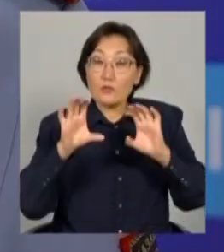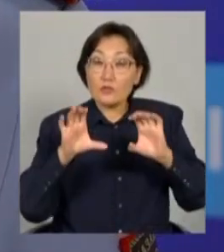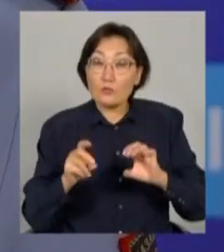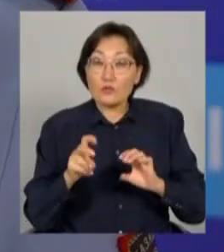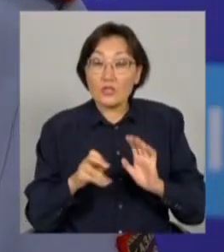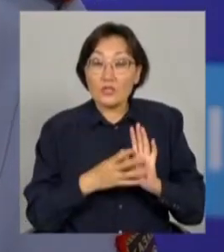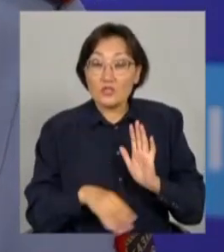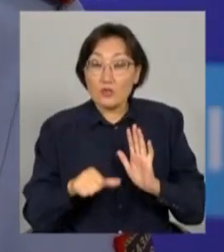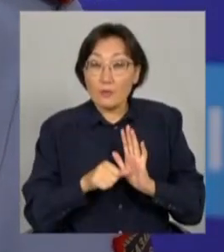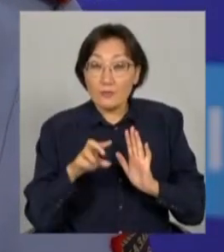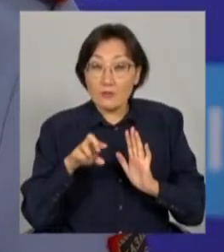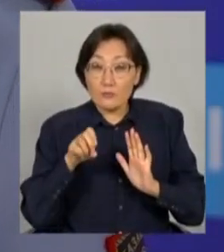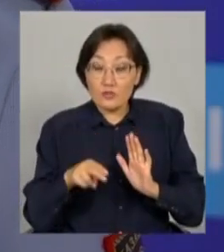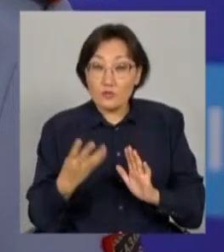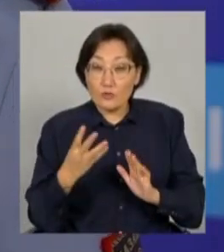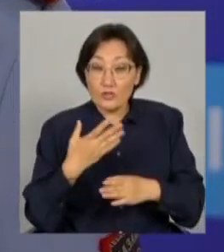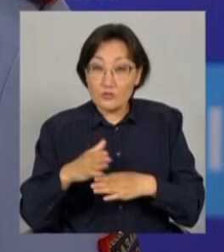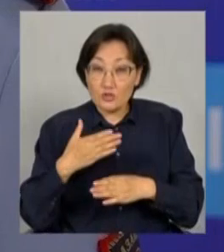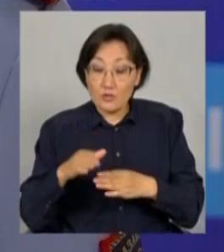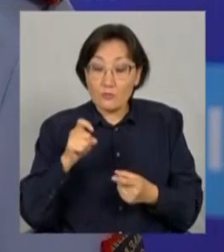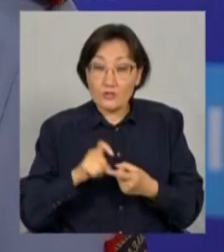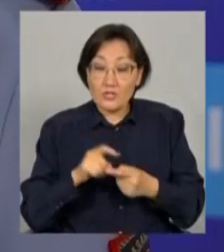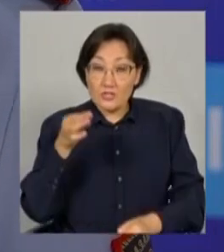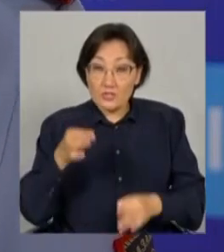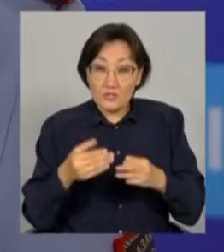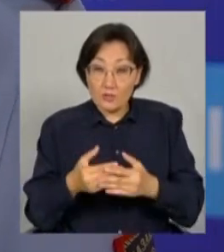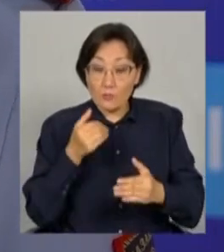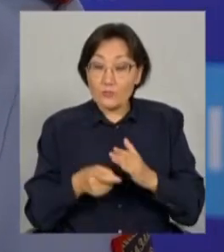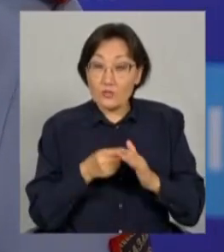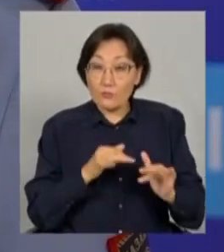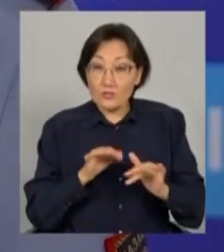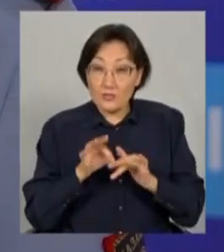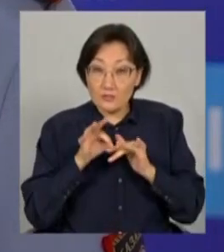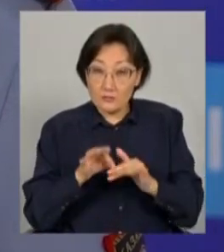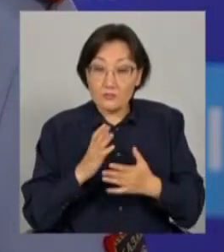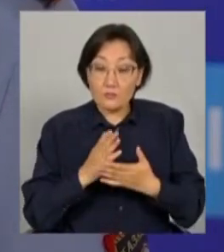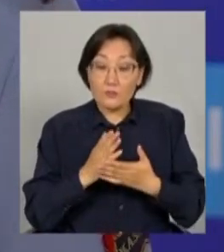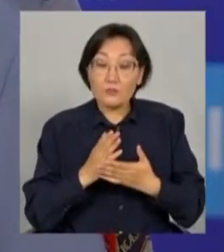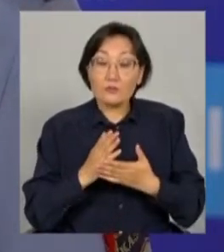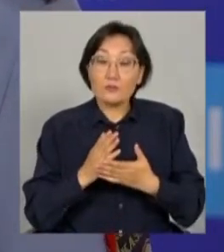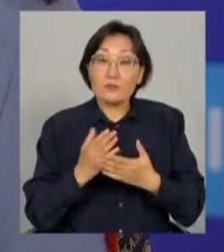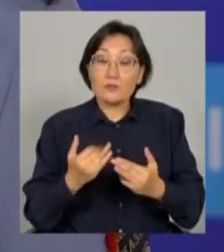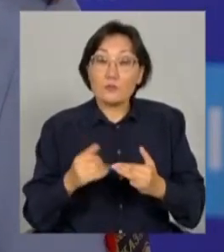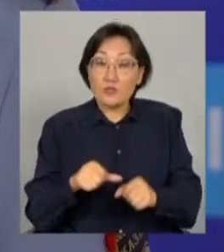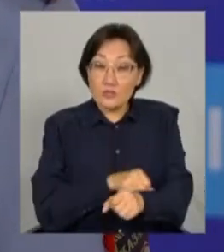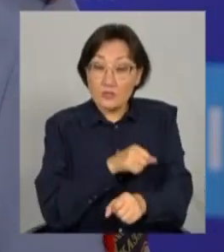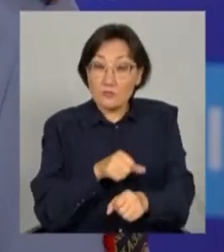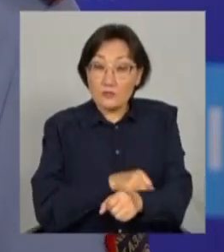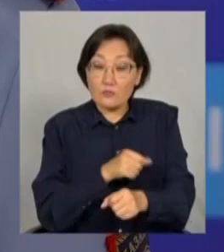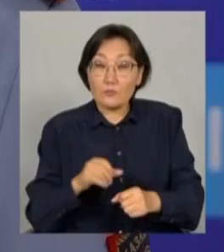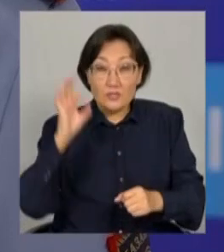кодексінің 296 бабы 4 бөлігі бойынша сотқа дейінгі тергеп-тексеру басталды. Есірткі